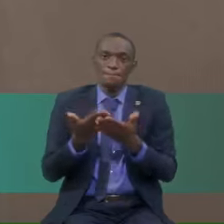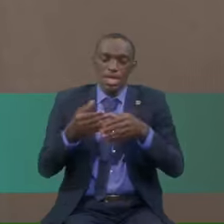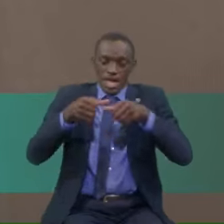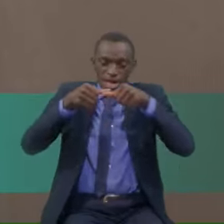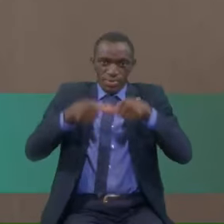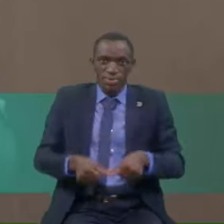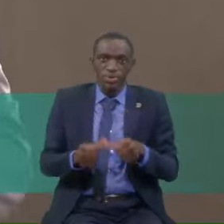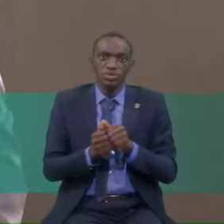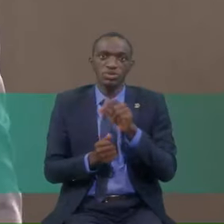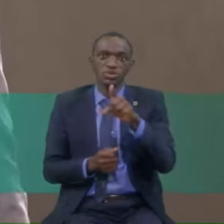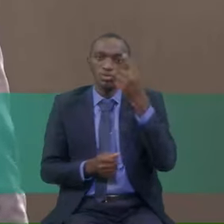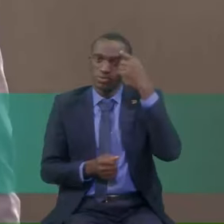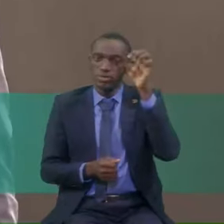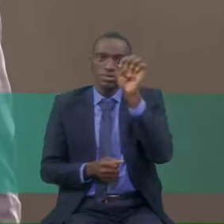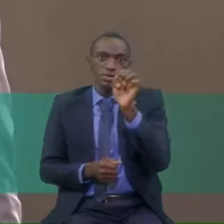vous.